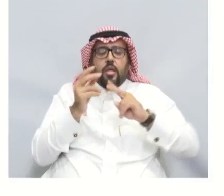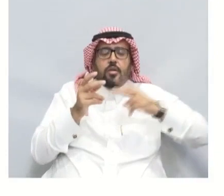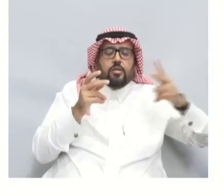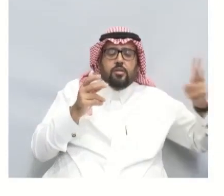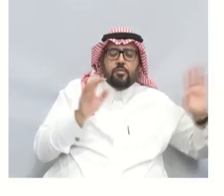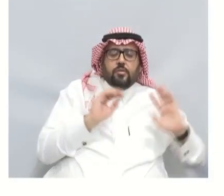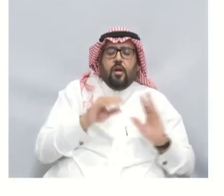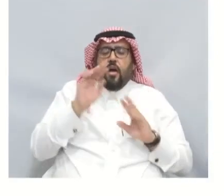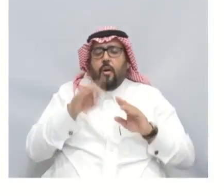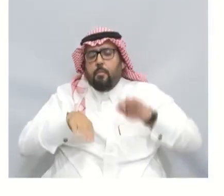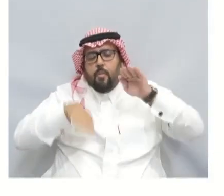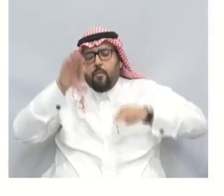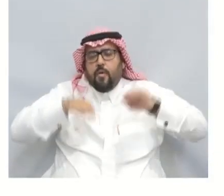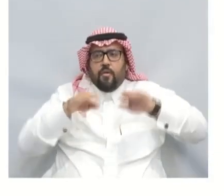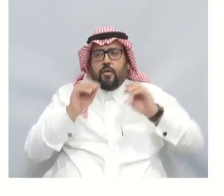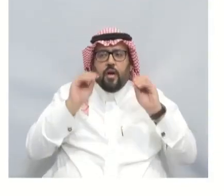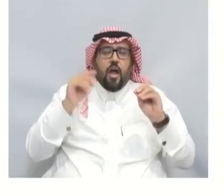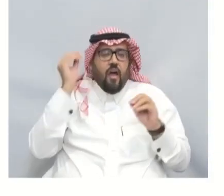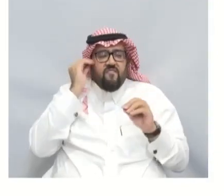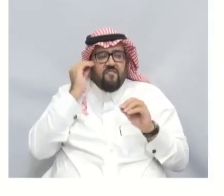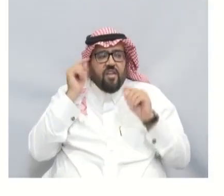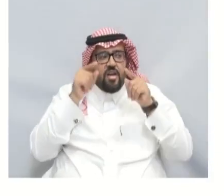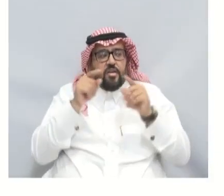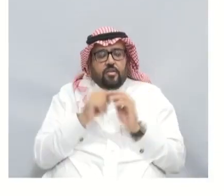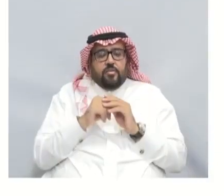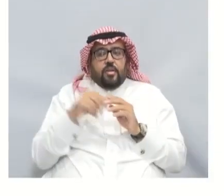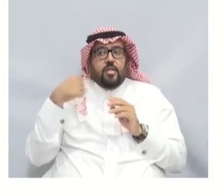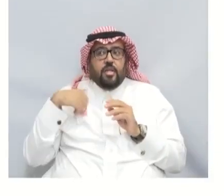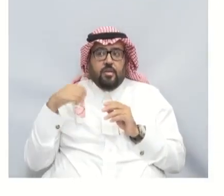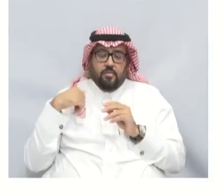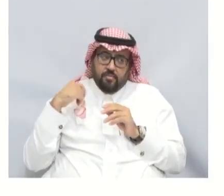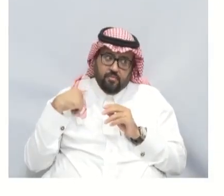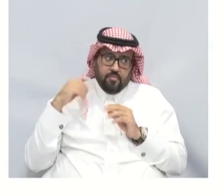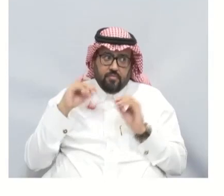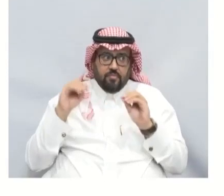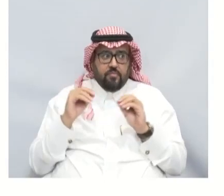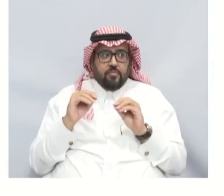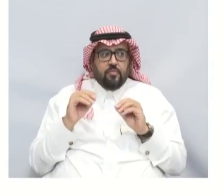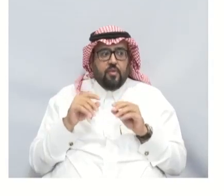ووجدنا الفروقات. قد نستطيع عزيزي وعزيزتي الطالبة تستطيع